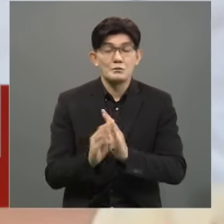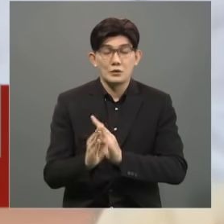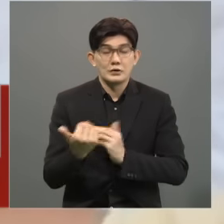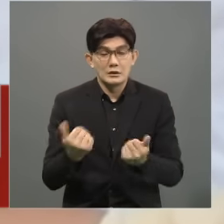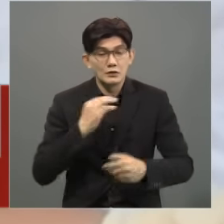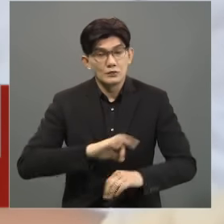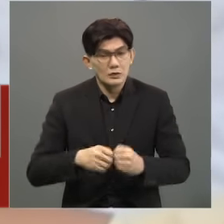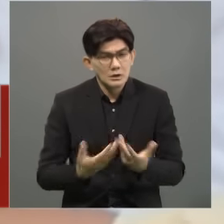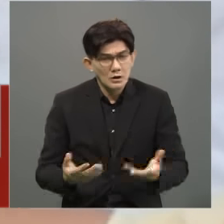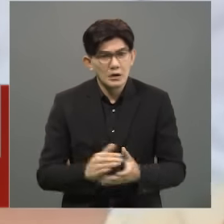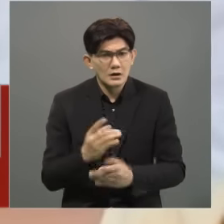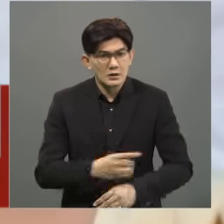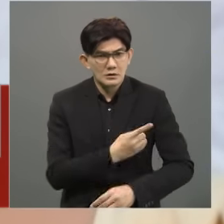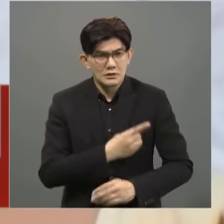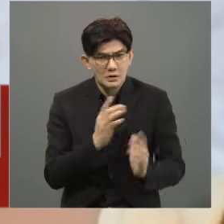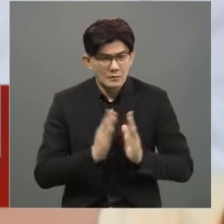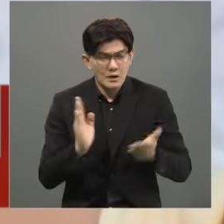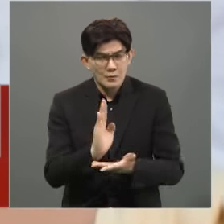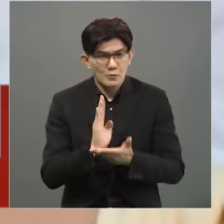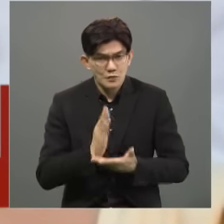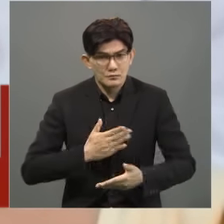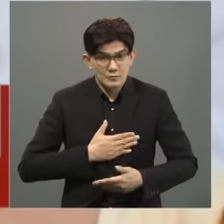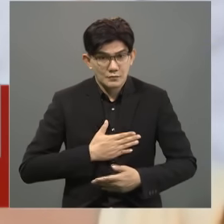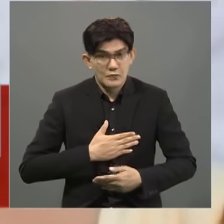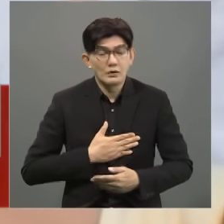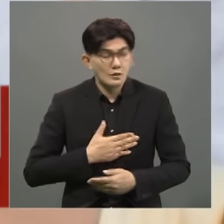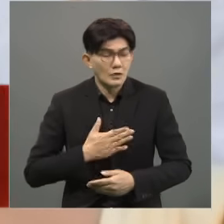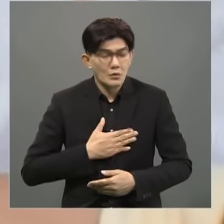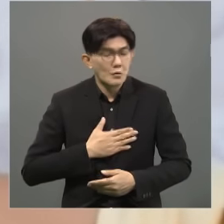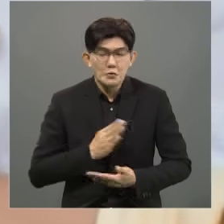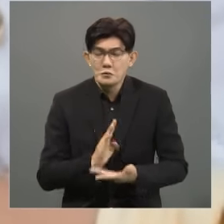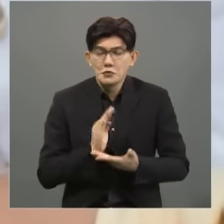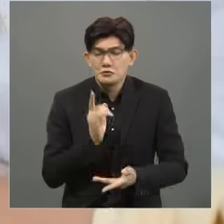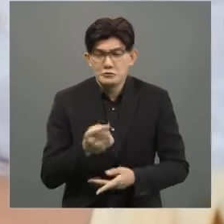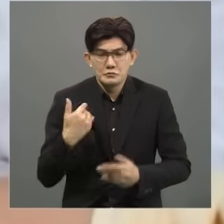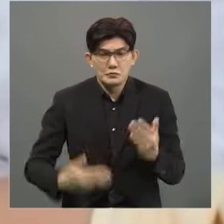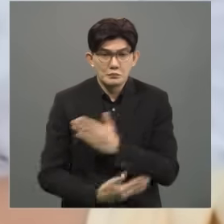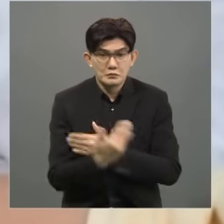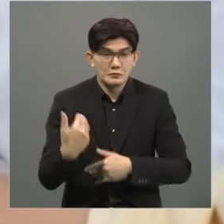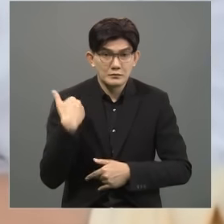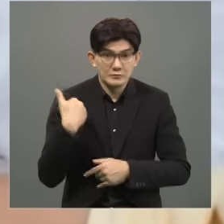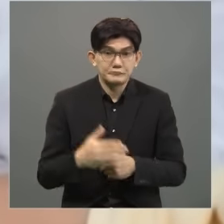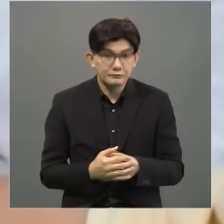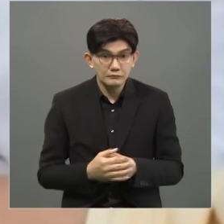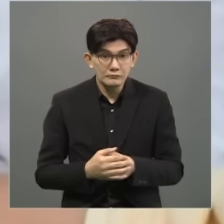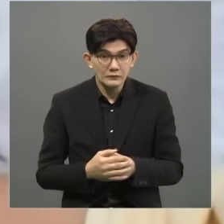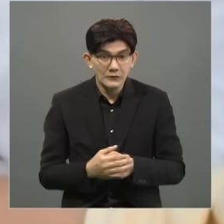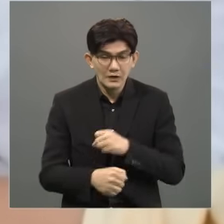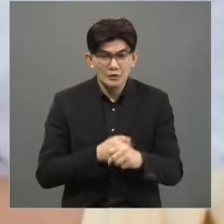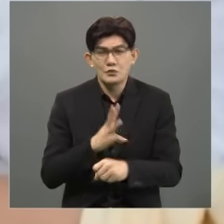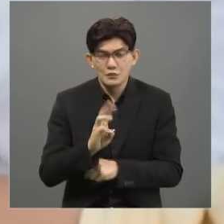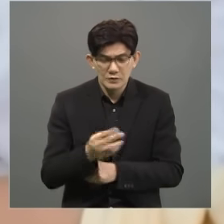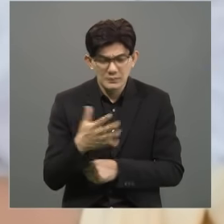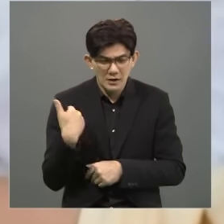ได้มีโอกาสมาสักการะ ดีใจมากค่ะเป็นบุญค่ะ ดีใจ เป็นบุญเป็นกุศลอย่างมากเลยที่มีโอกาสเพราะวัย60ปีแล้ว